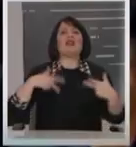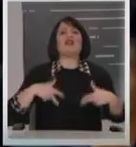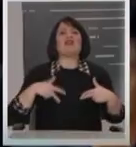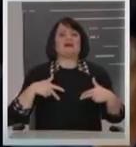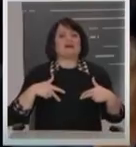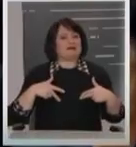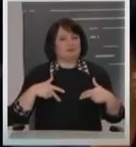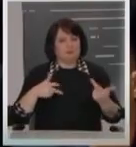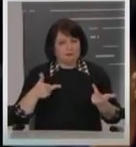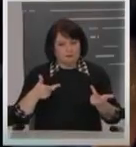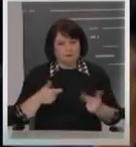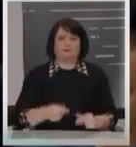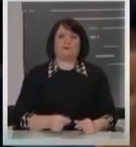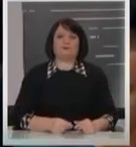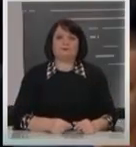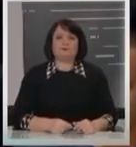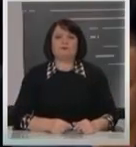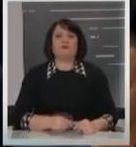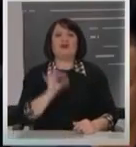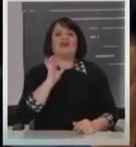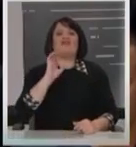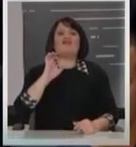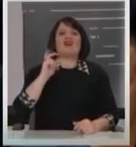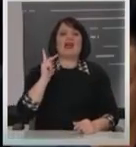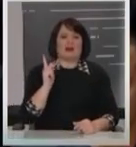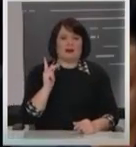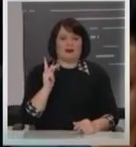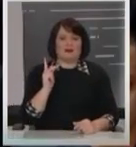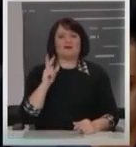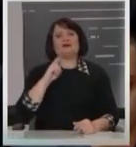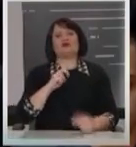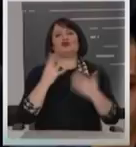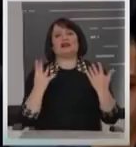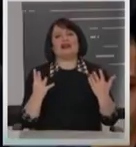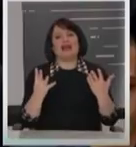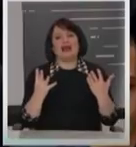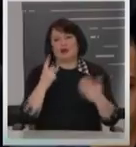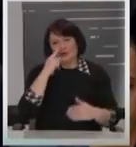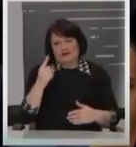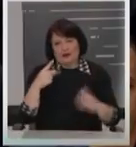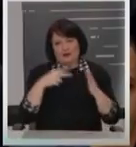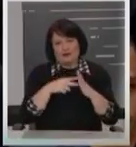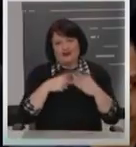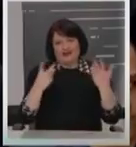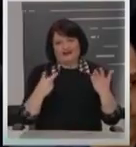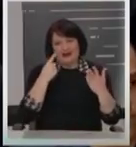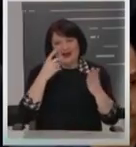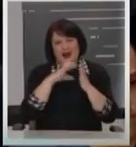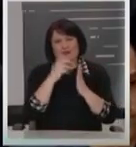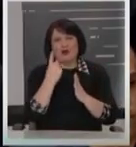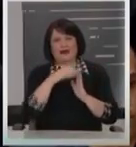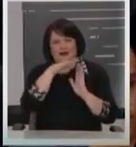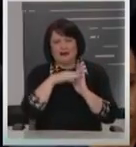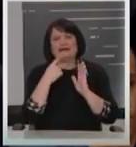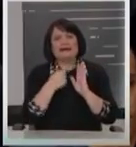κυβερνήσεως. Το ΦΕΚ της 29ης Νοεμβρίου του 2017, όπου στο άρθρο 1, πεδίο